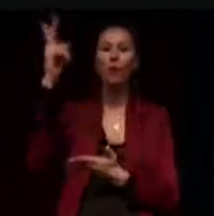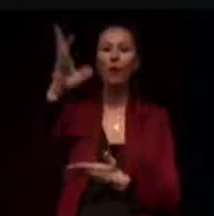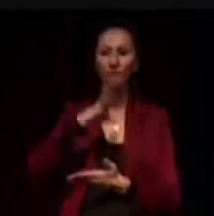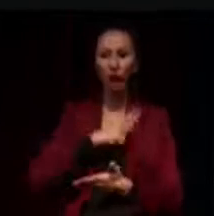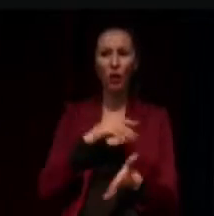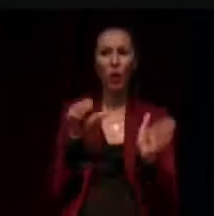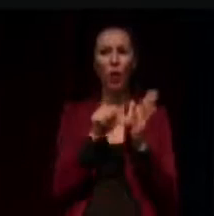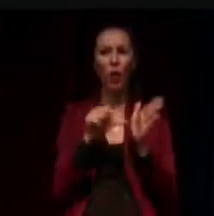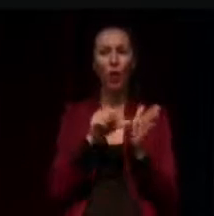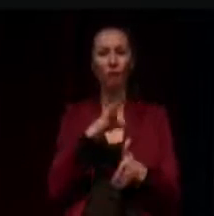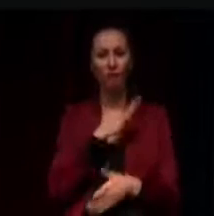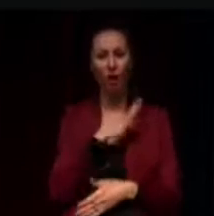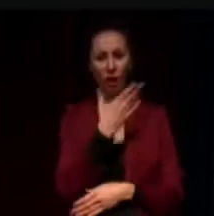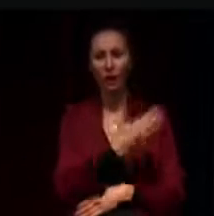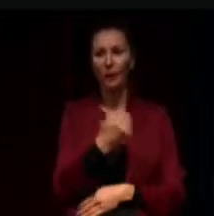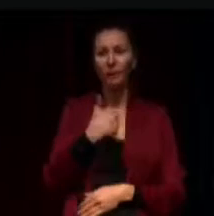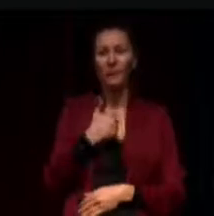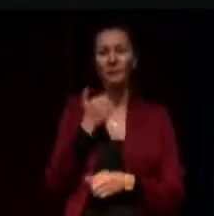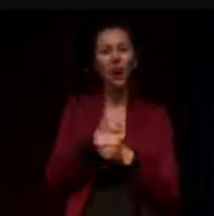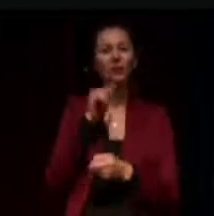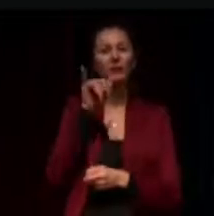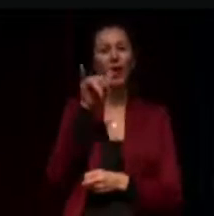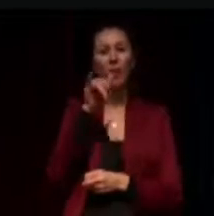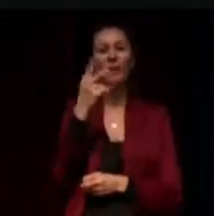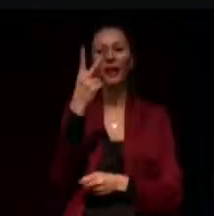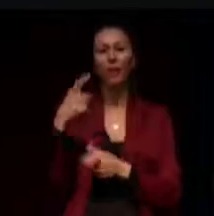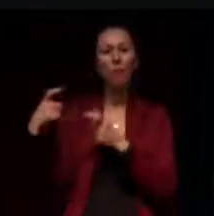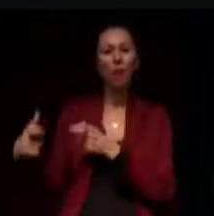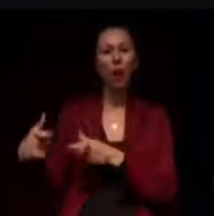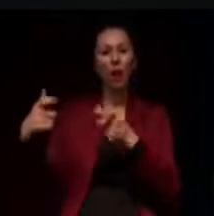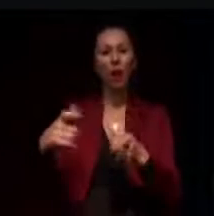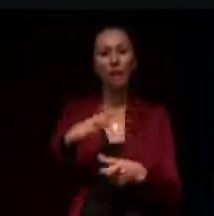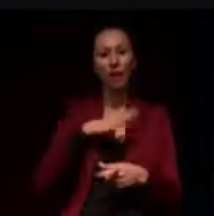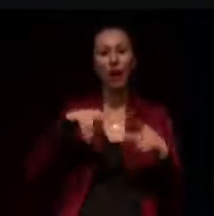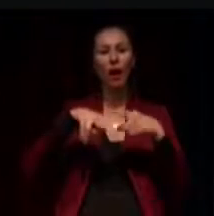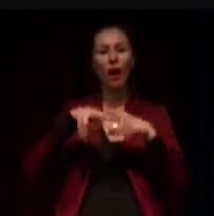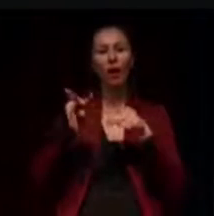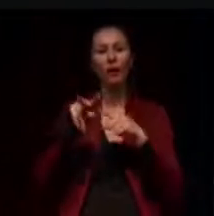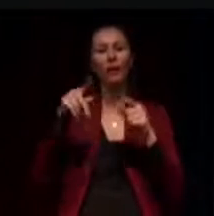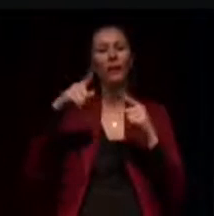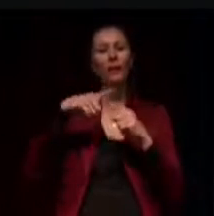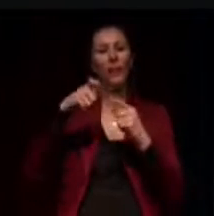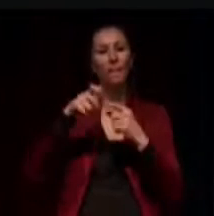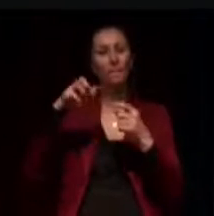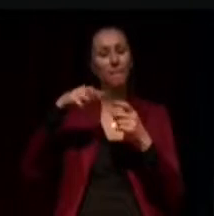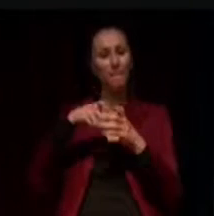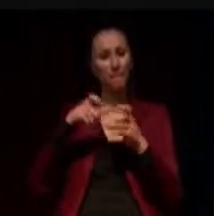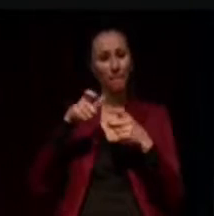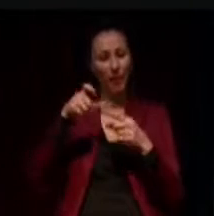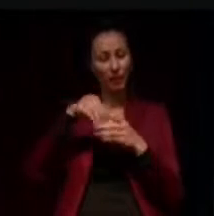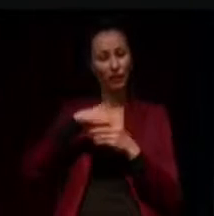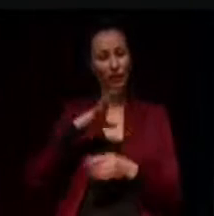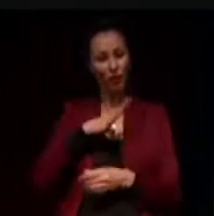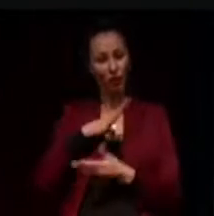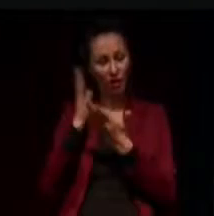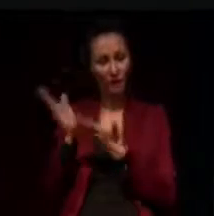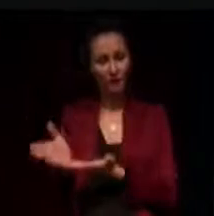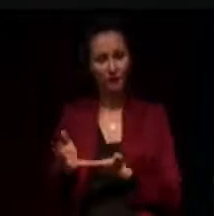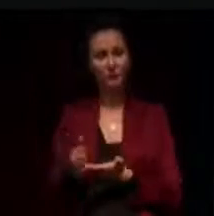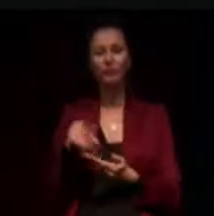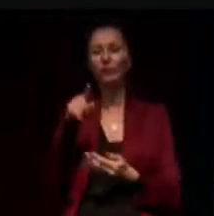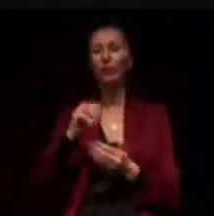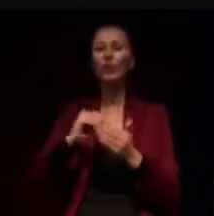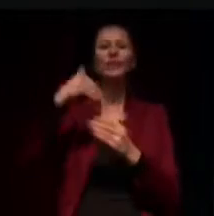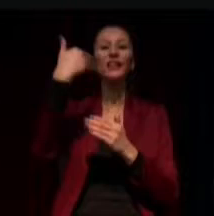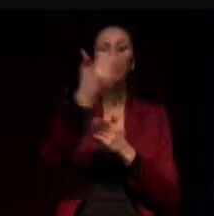var, Konak'ta var. Bizim Gazimir'imizde iki mahallemiz var, Aktepe Emrez diye. Orası var.